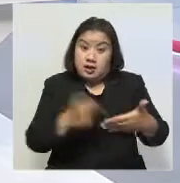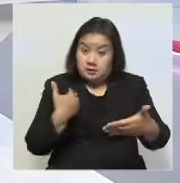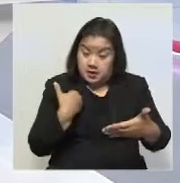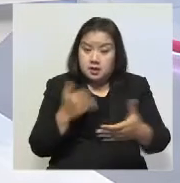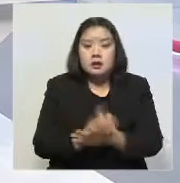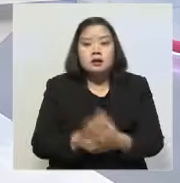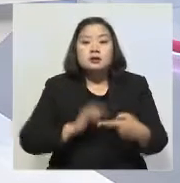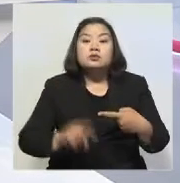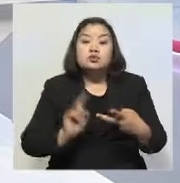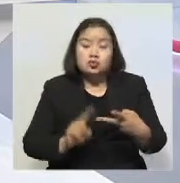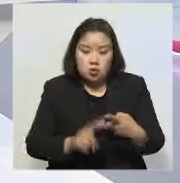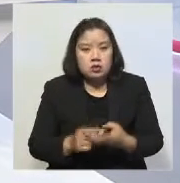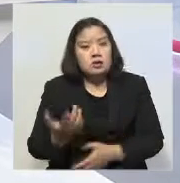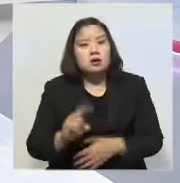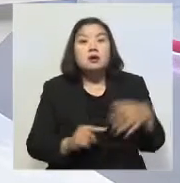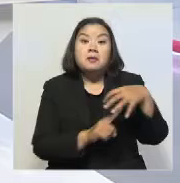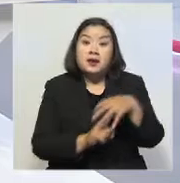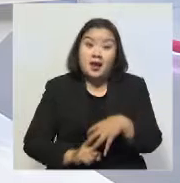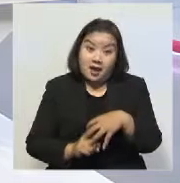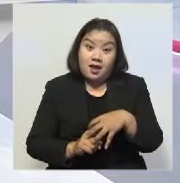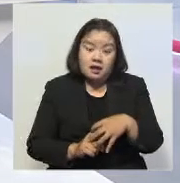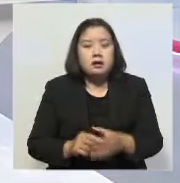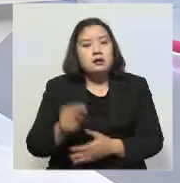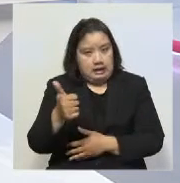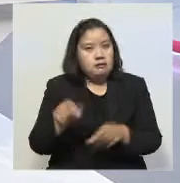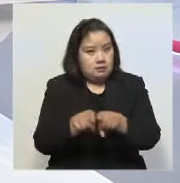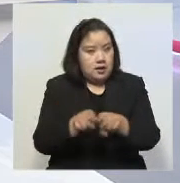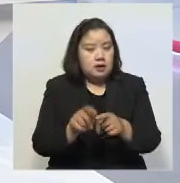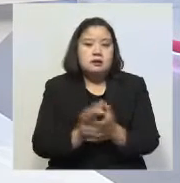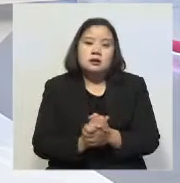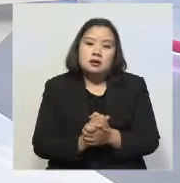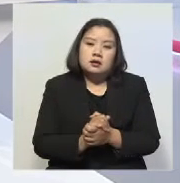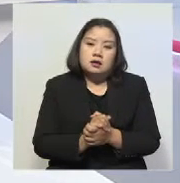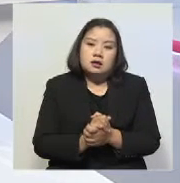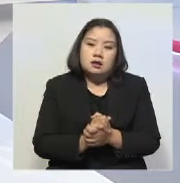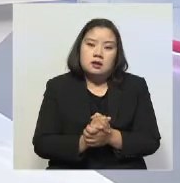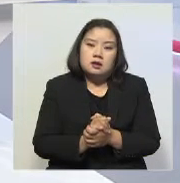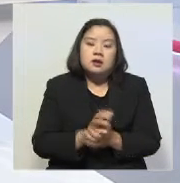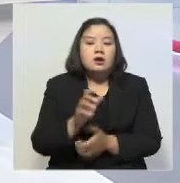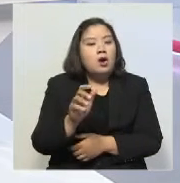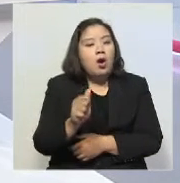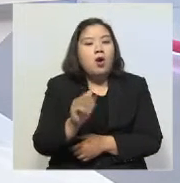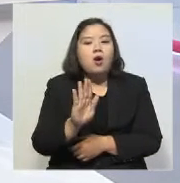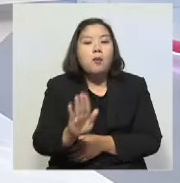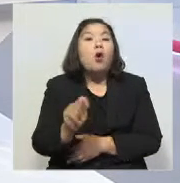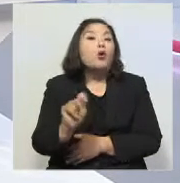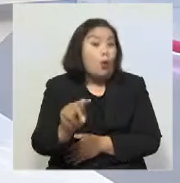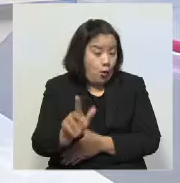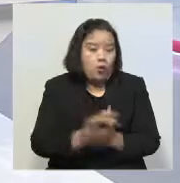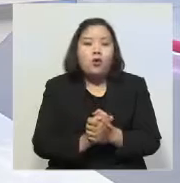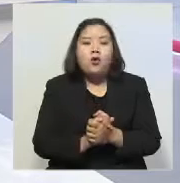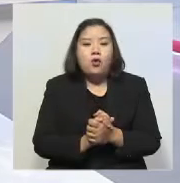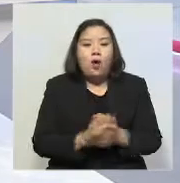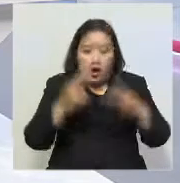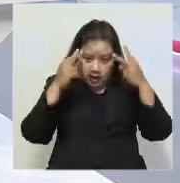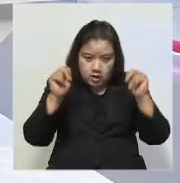อย่างถ้าเป็นนายกเทศมนตรีอย่างเมืองพัทยาอย่างเง ี้ ยเลือกตั้งท้องถิ่นนะสมาชิกสภาเทศบาลนายกเทศมนต